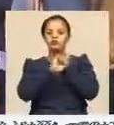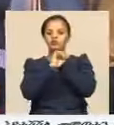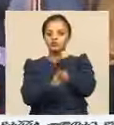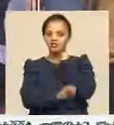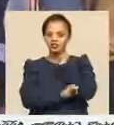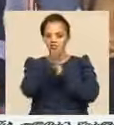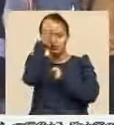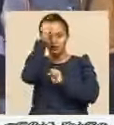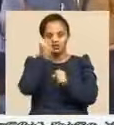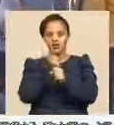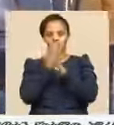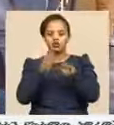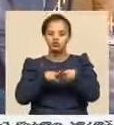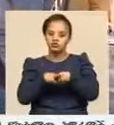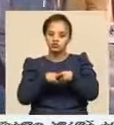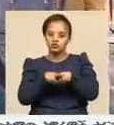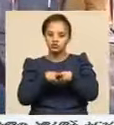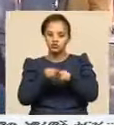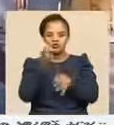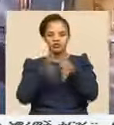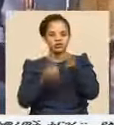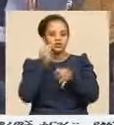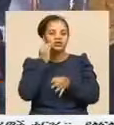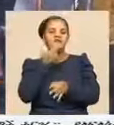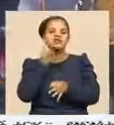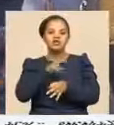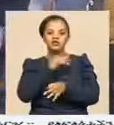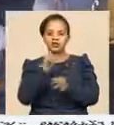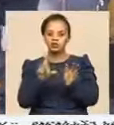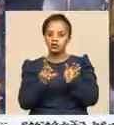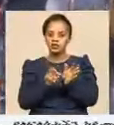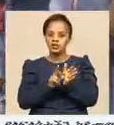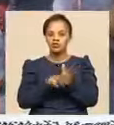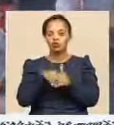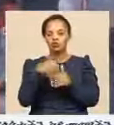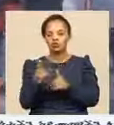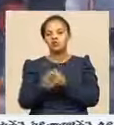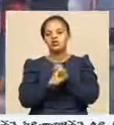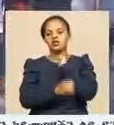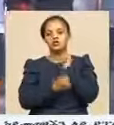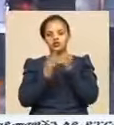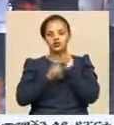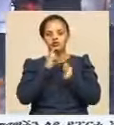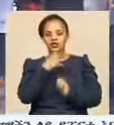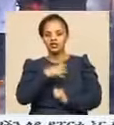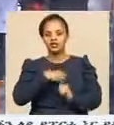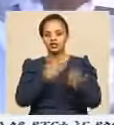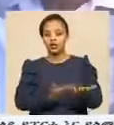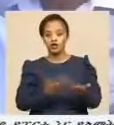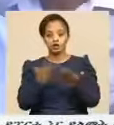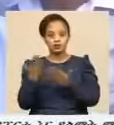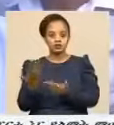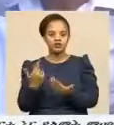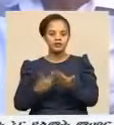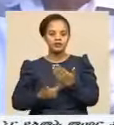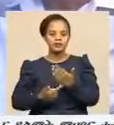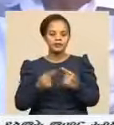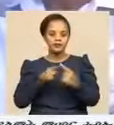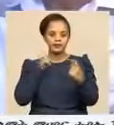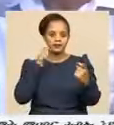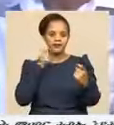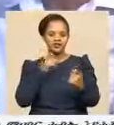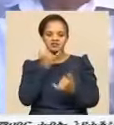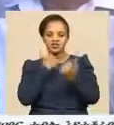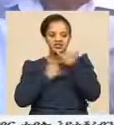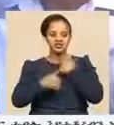መሰረት በመንግስት ሰራተኛው ስምምነት በፍርድ ቤት ትዕዛዝና በህግ በተደነገገው መሰረት ብቻ ነው የሚሉት ቅሬታ አቅራቢዎቹ ከዚህ በተቃራኒ